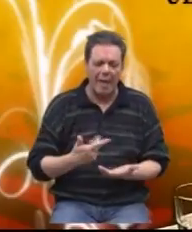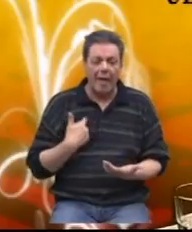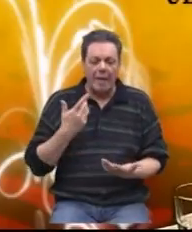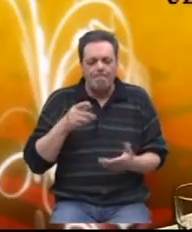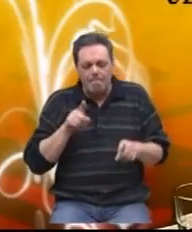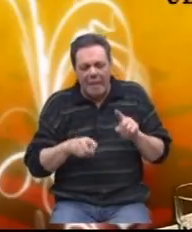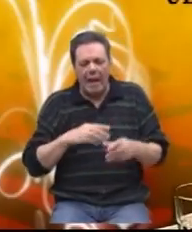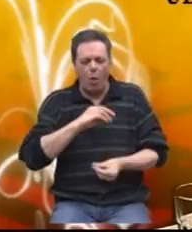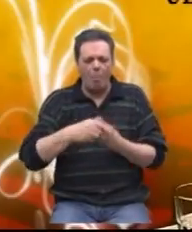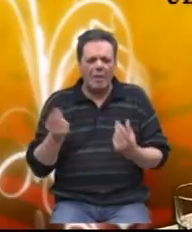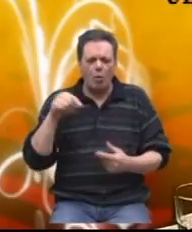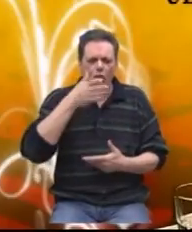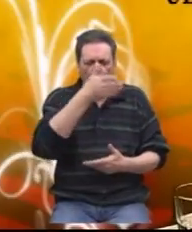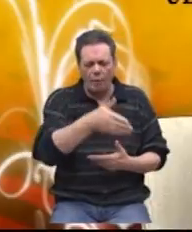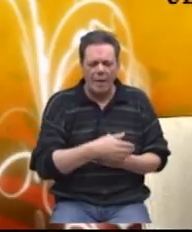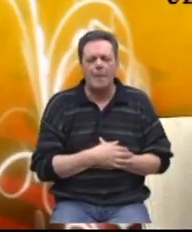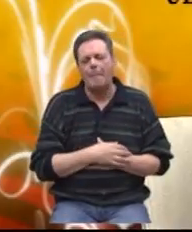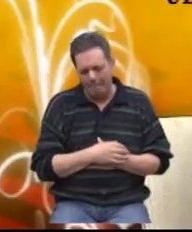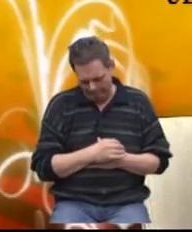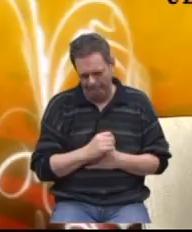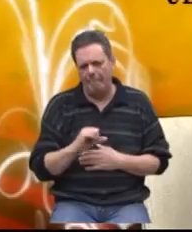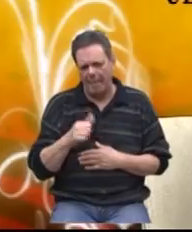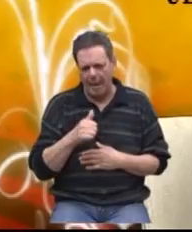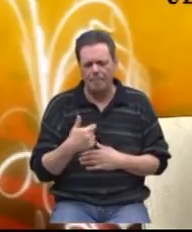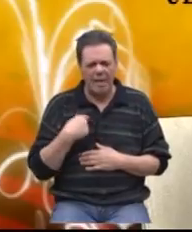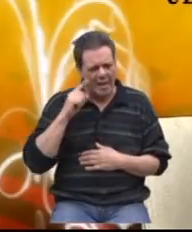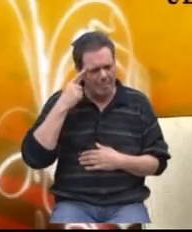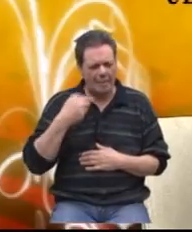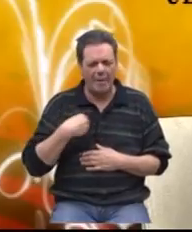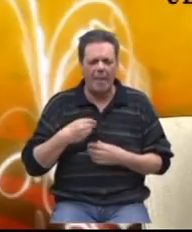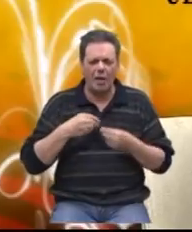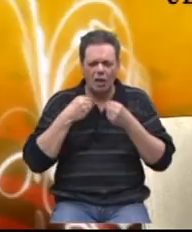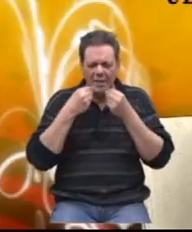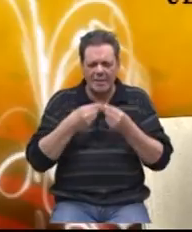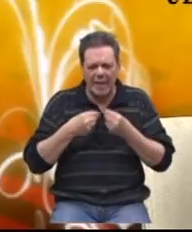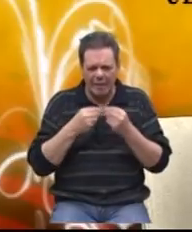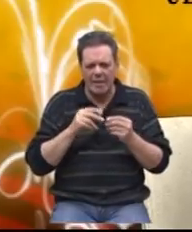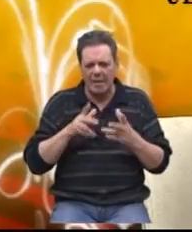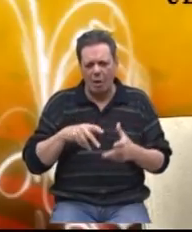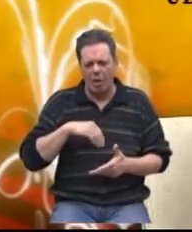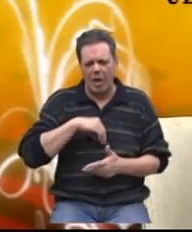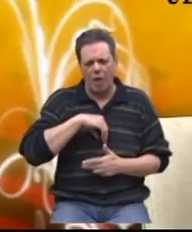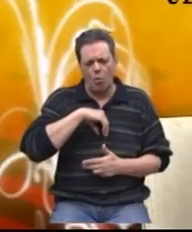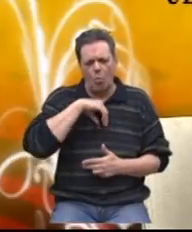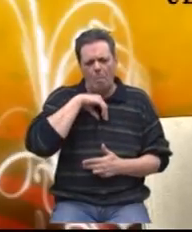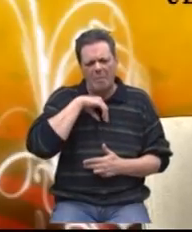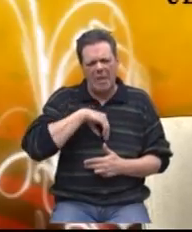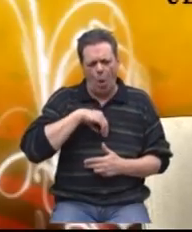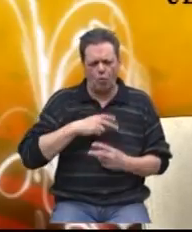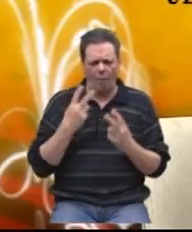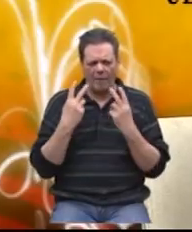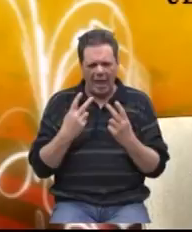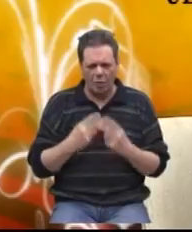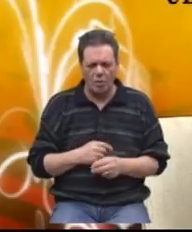obitelj ta dođe kod vas? Tako je. Tako je. Znači, ja smatram da naše savjetovalište ima jednu psihološko-kurativnu zapravo vrijednost.